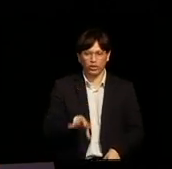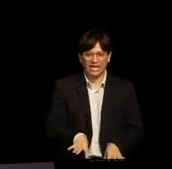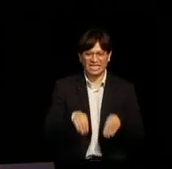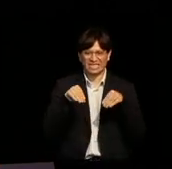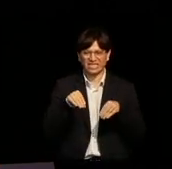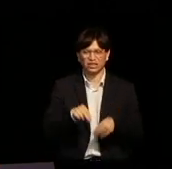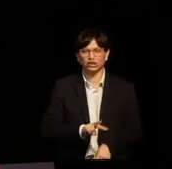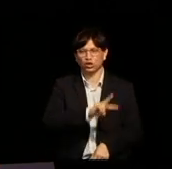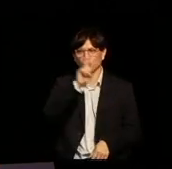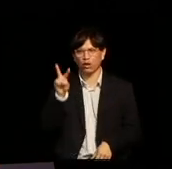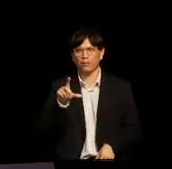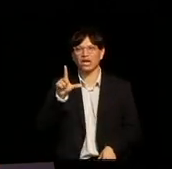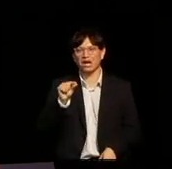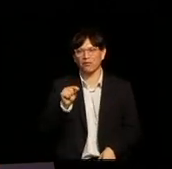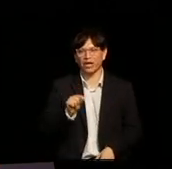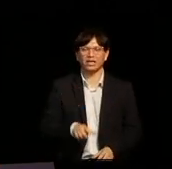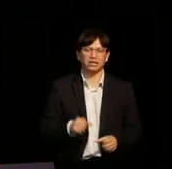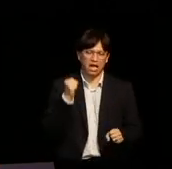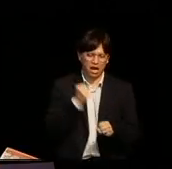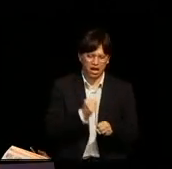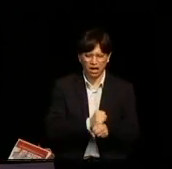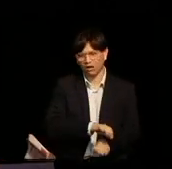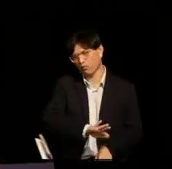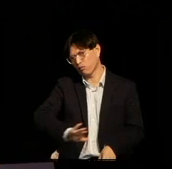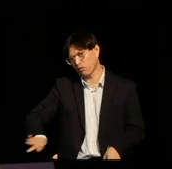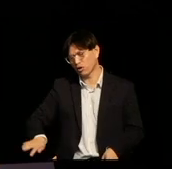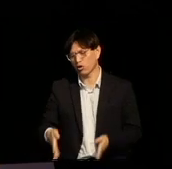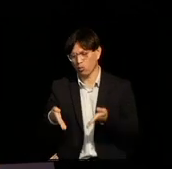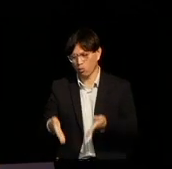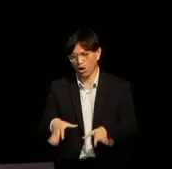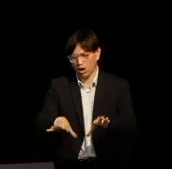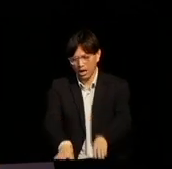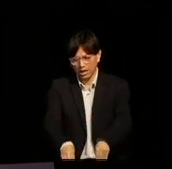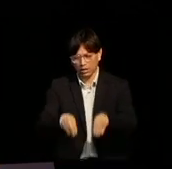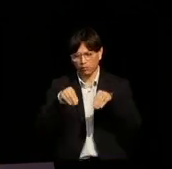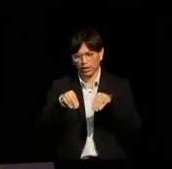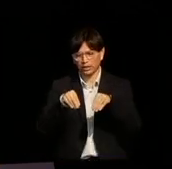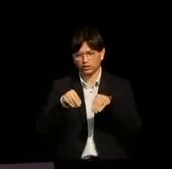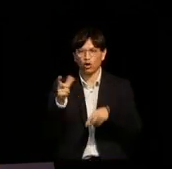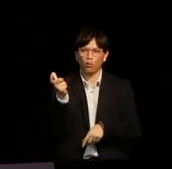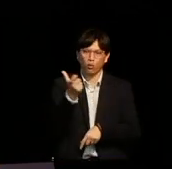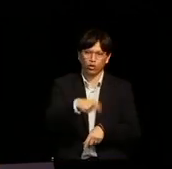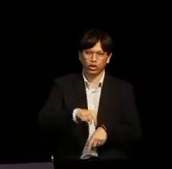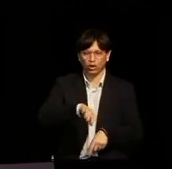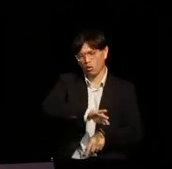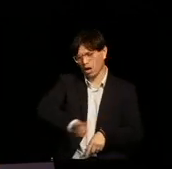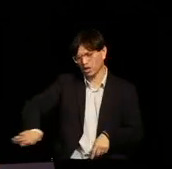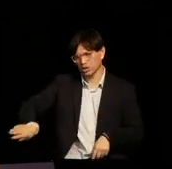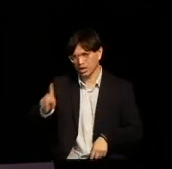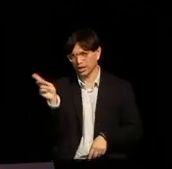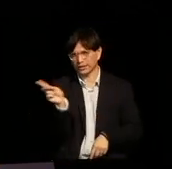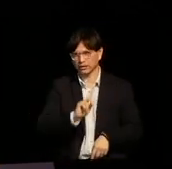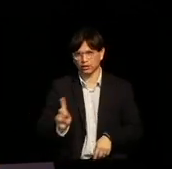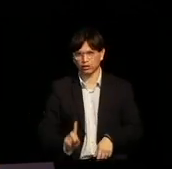si è un po' sospeso questo lavoro e abbiamo deciso di riprenderlo per non lasciare a metà la la cosa